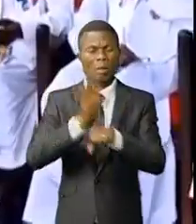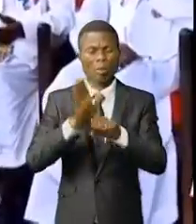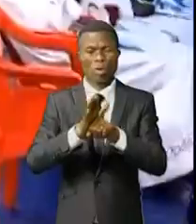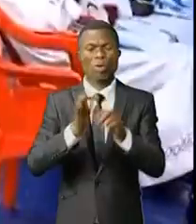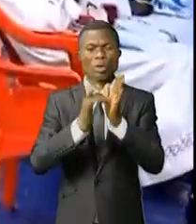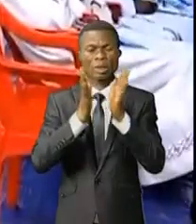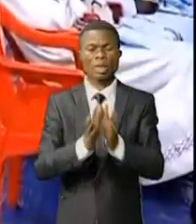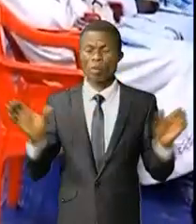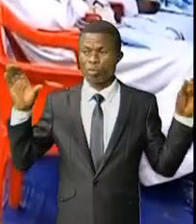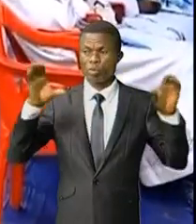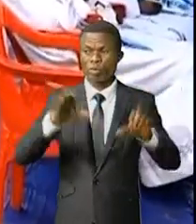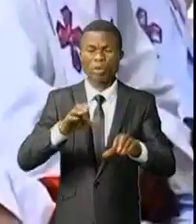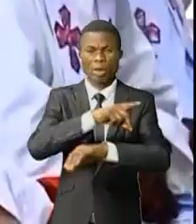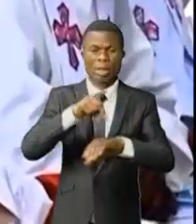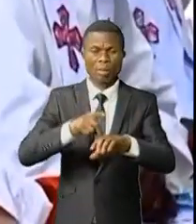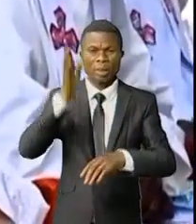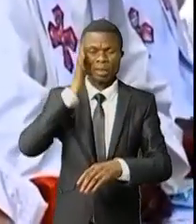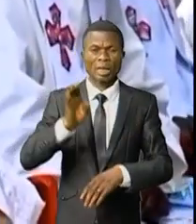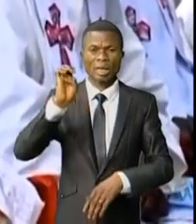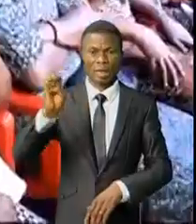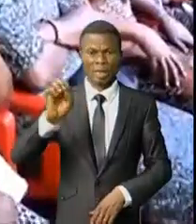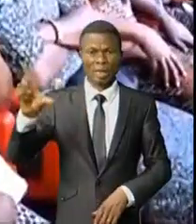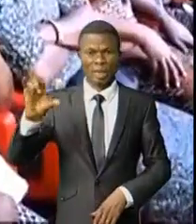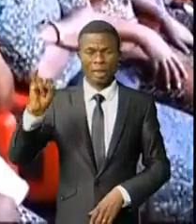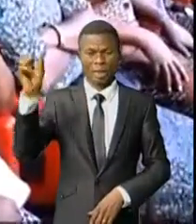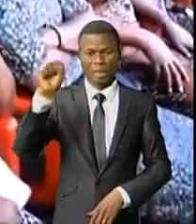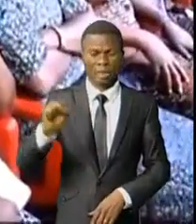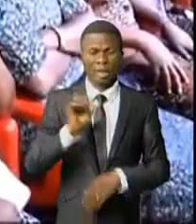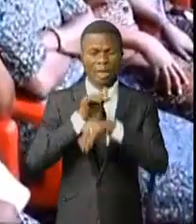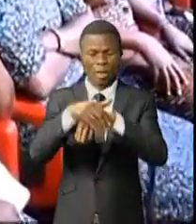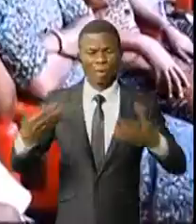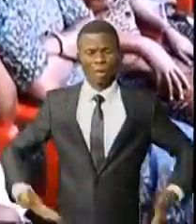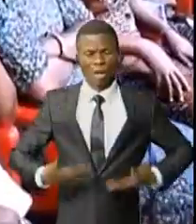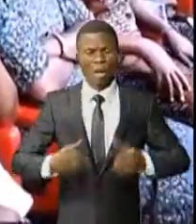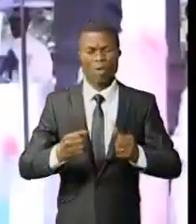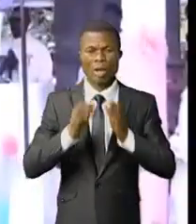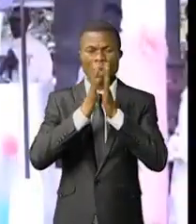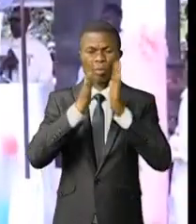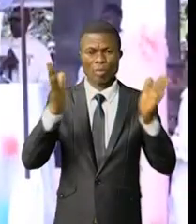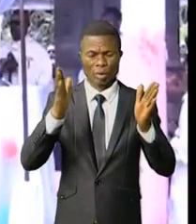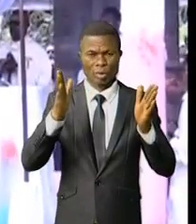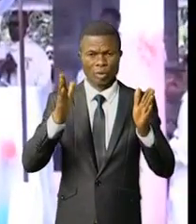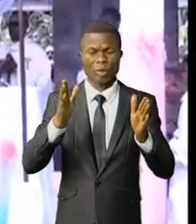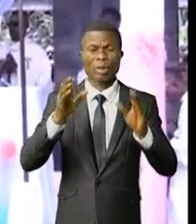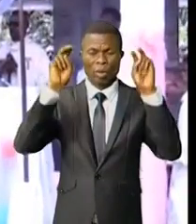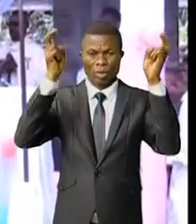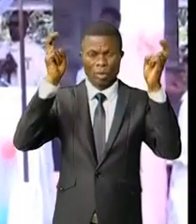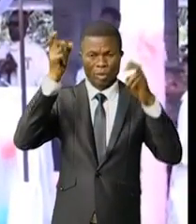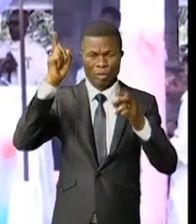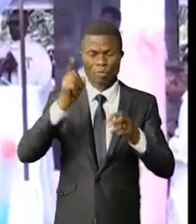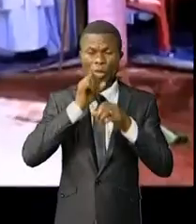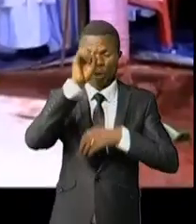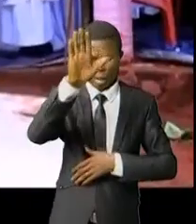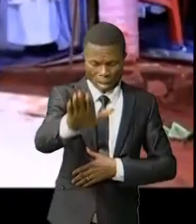d'assaut l'esplanade de la paroisse Sainte-Élisabeth pour assister dans l'allégresse à la grande célébration eucharistique qui a eu comme toile de fond